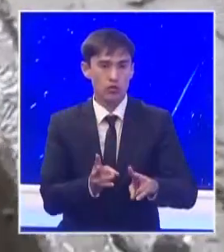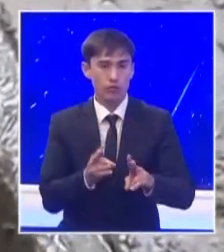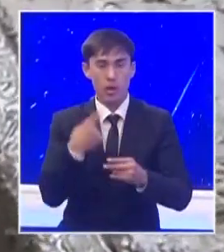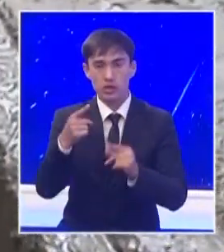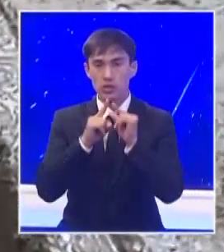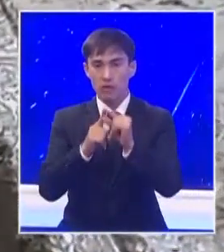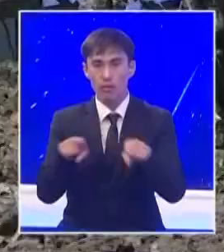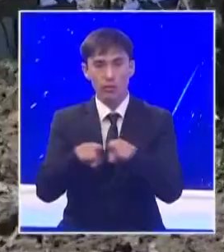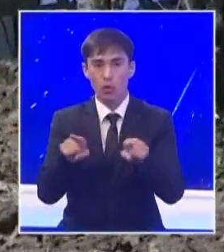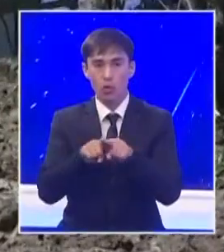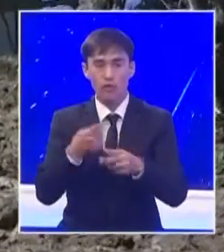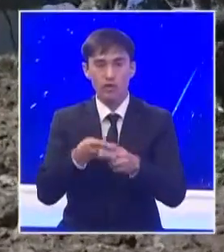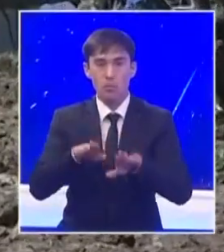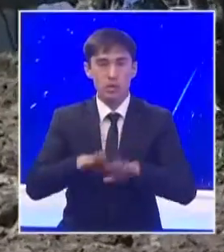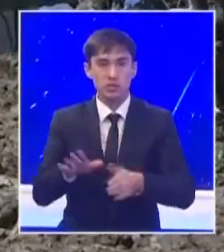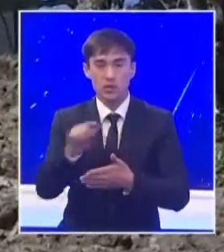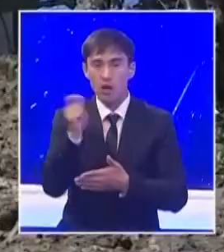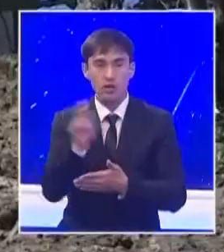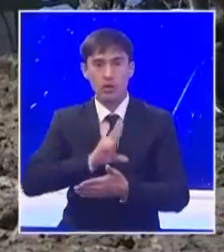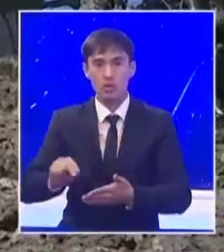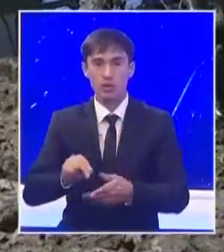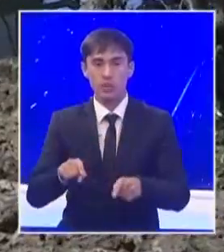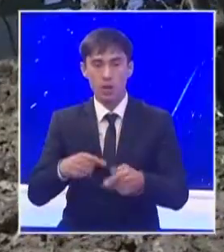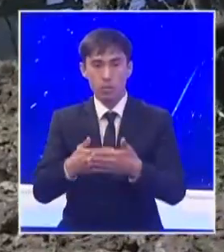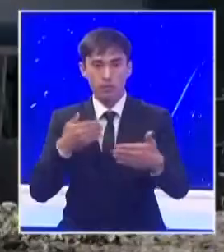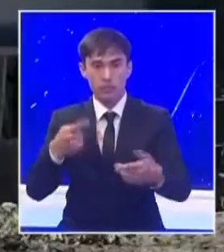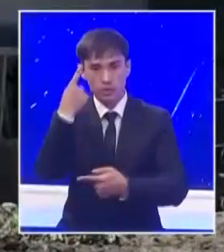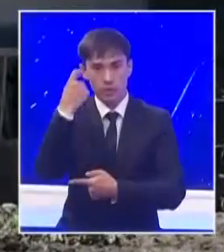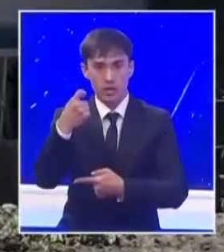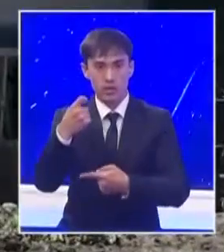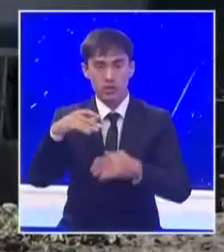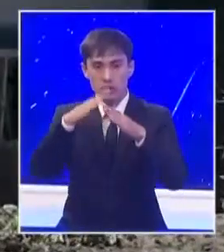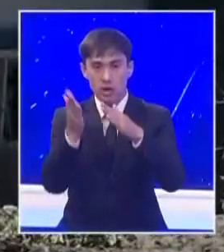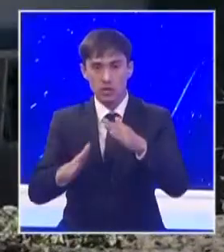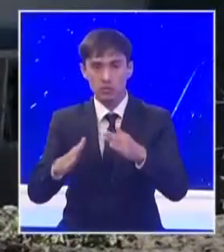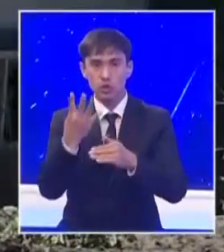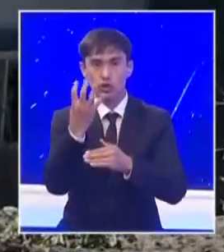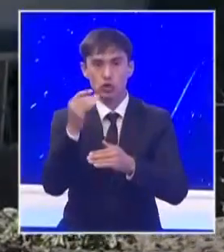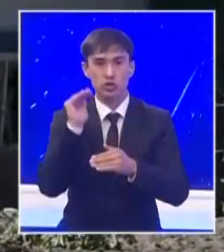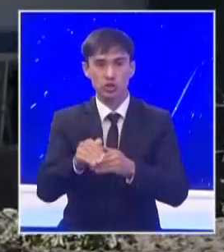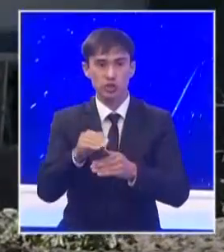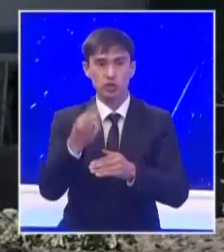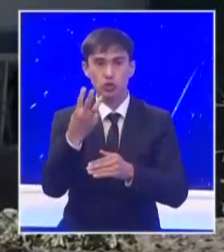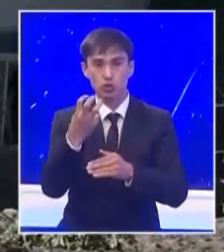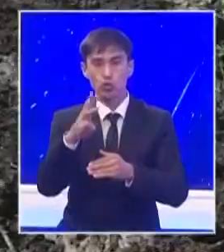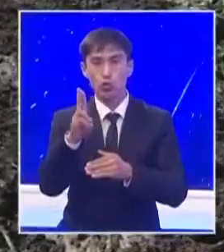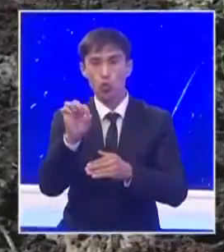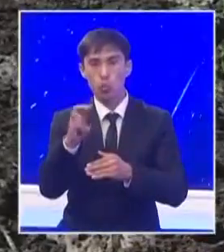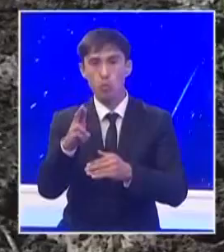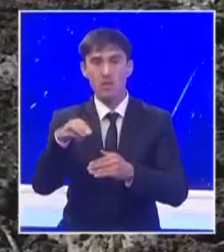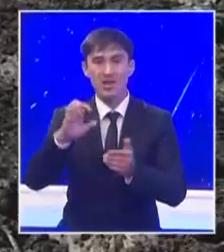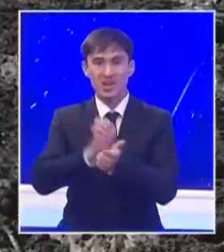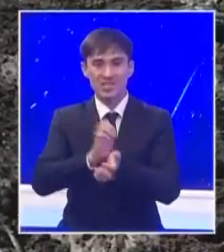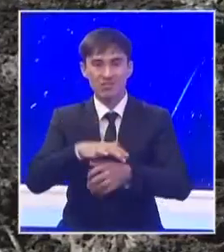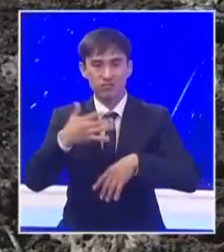их словам, такого в этой местности никогда не было. По предварительным данным, с горы сошло около 4300 кубических метров